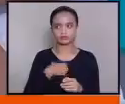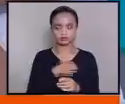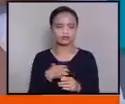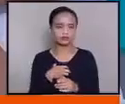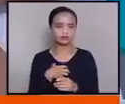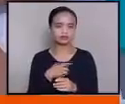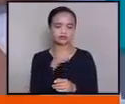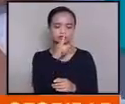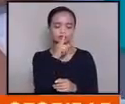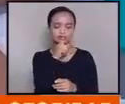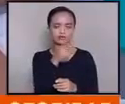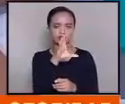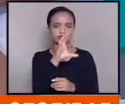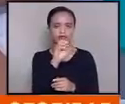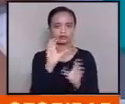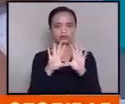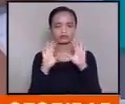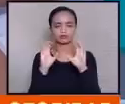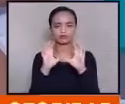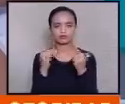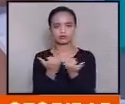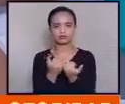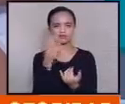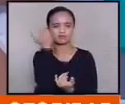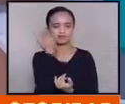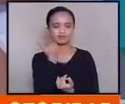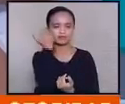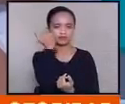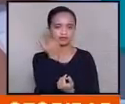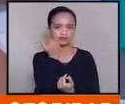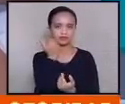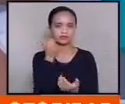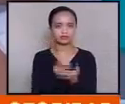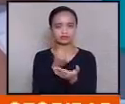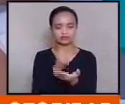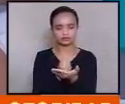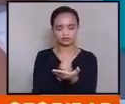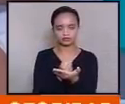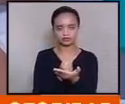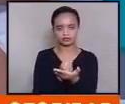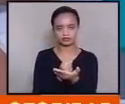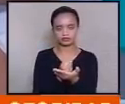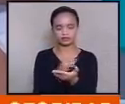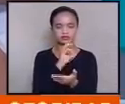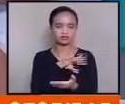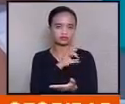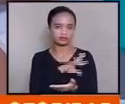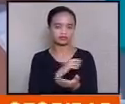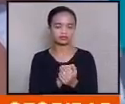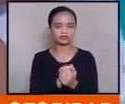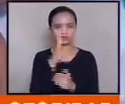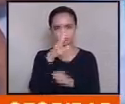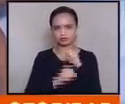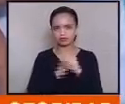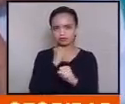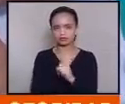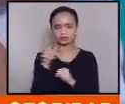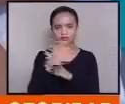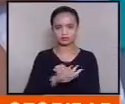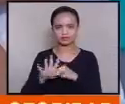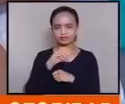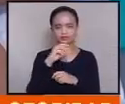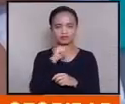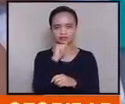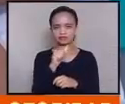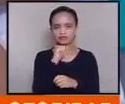pinapasukang Realty Corporation. Kulang daw kasi ang kanilang sahod at benepisyo. 5 taon na rin daw silang hindi